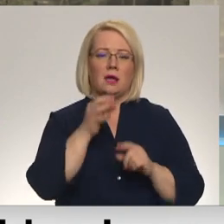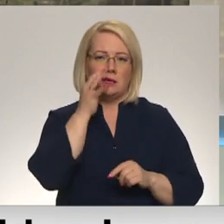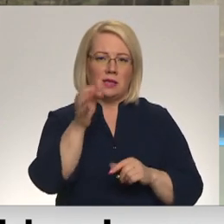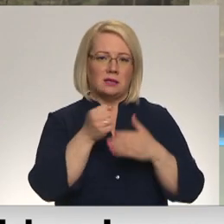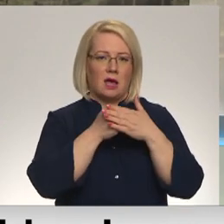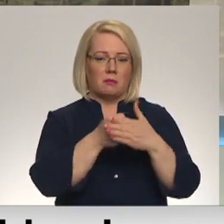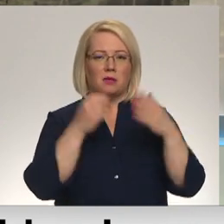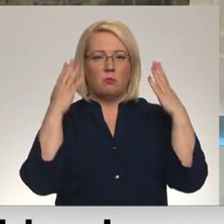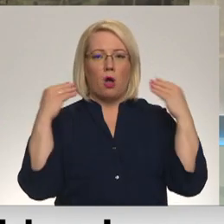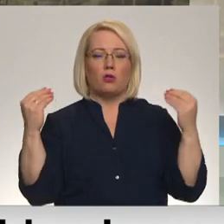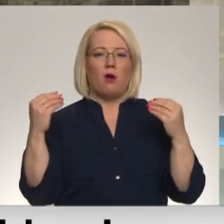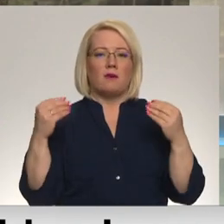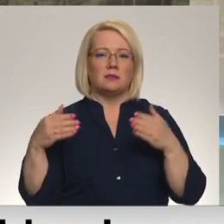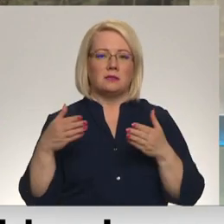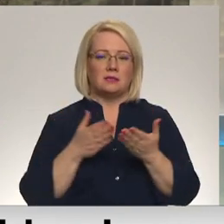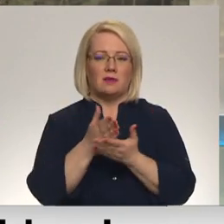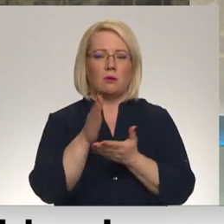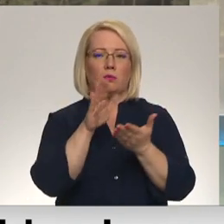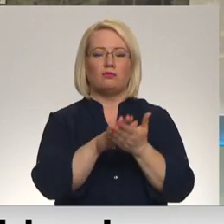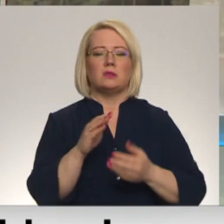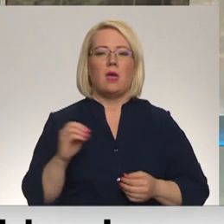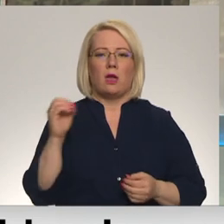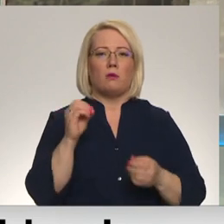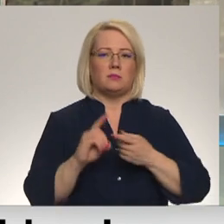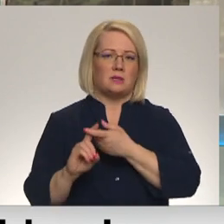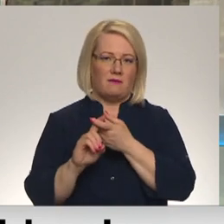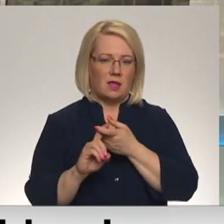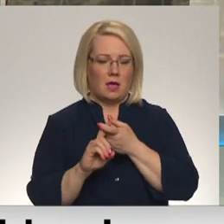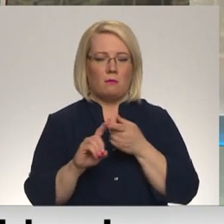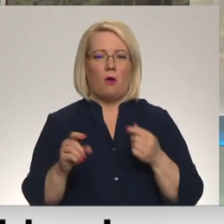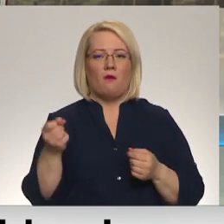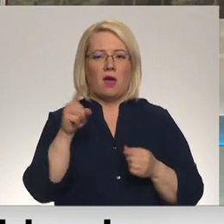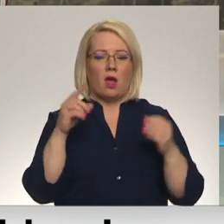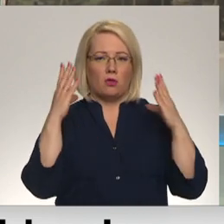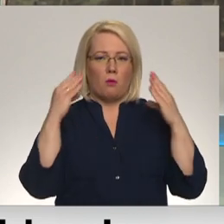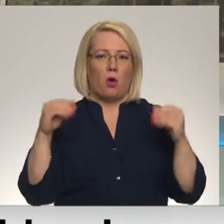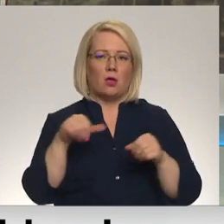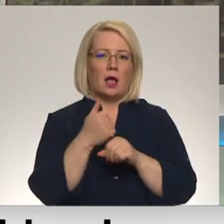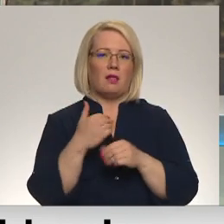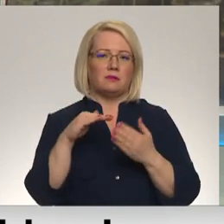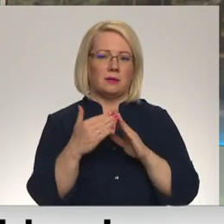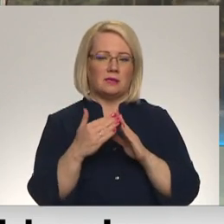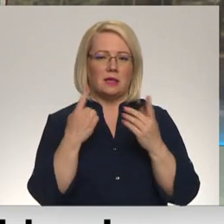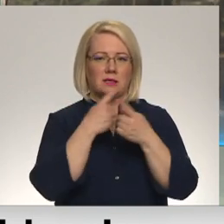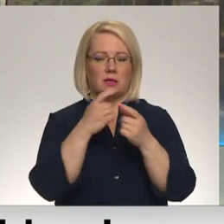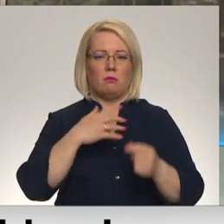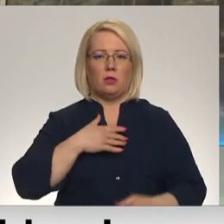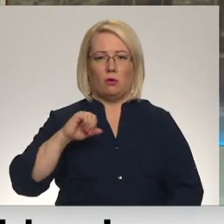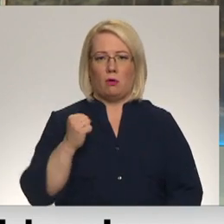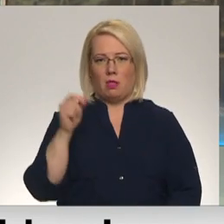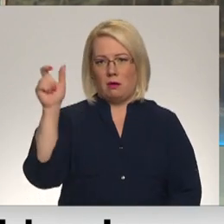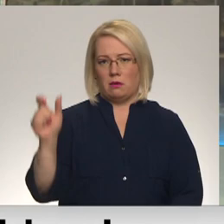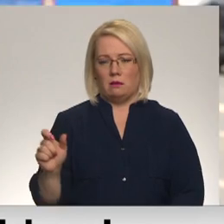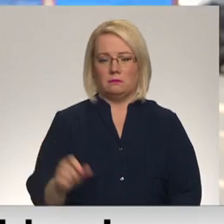atbalsts Moldovas ceļam virzībā uz Eiropas Savienību. Un vairāk no Moldovas galvaspilsētas Kišiņevas ziņo kolēģe Ina